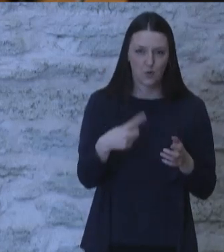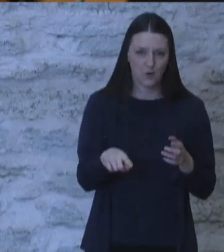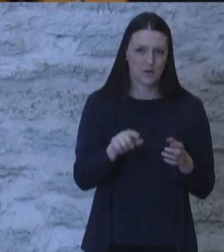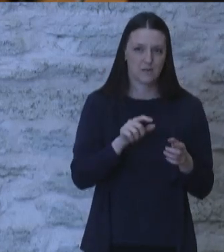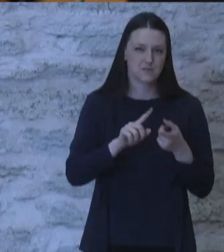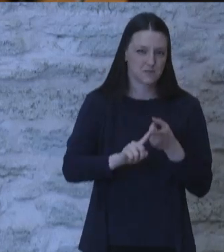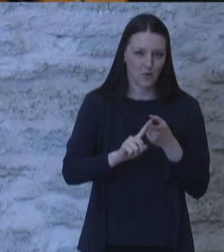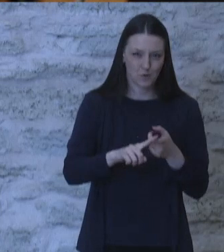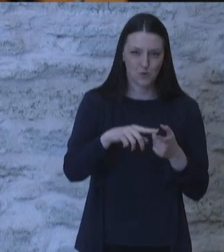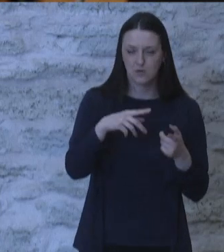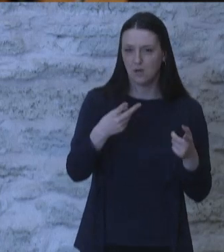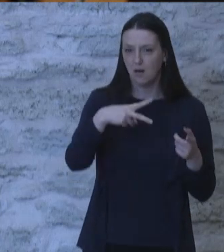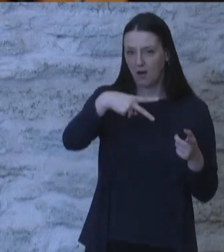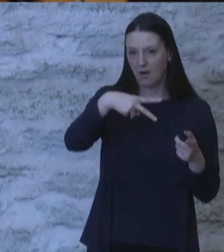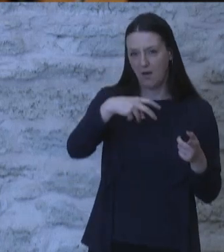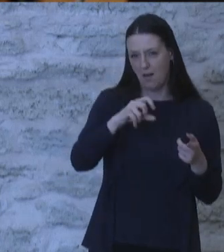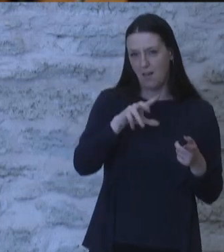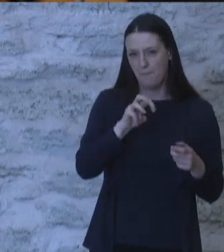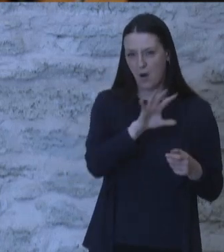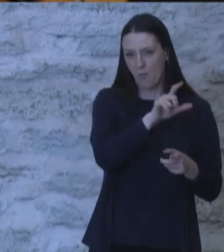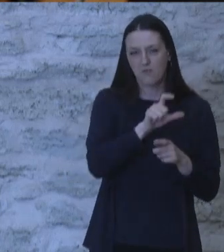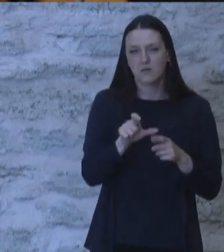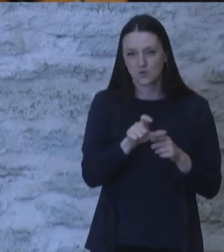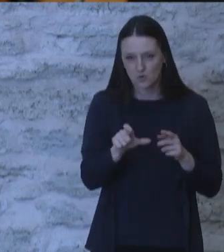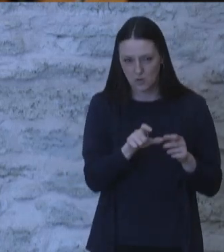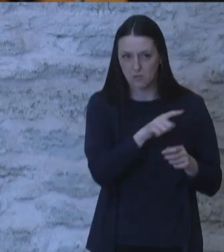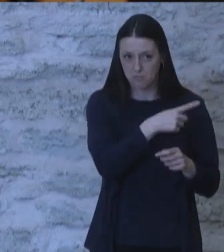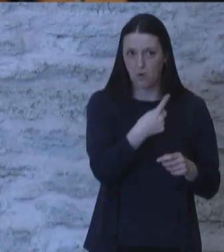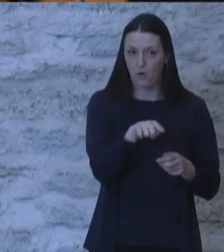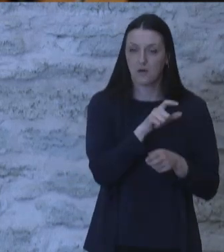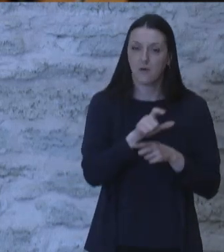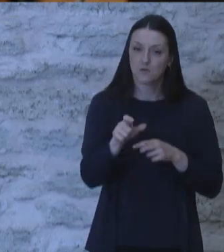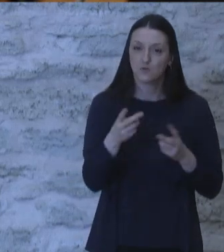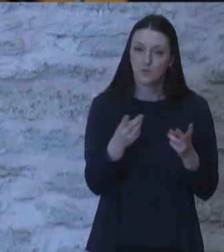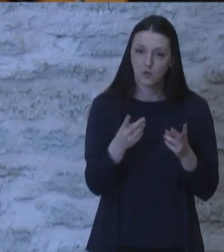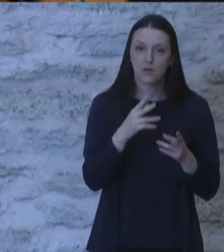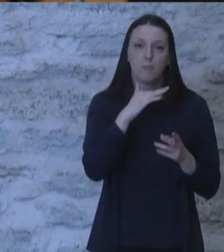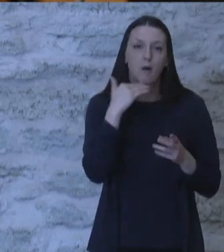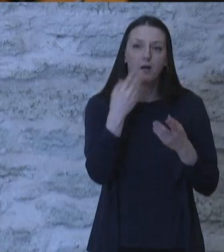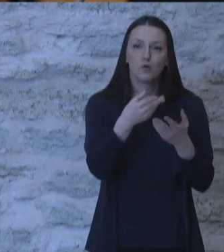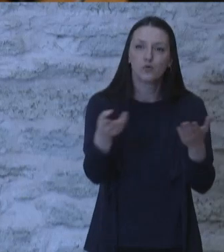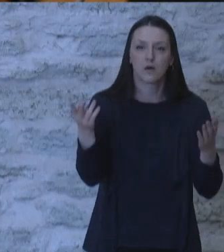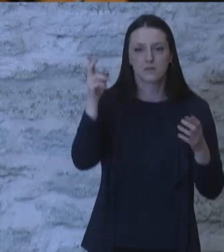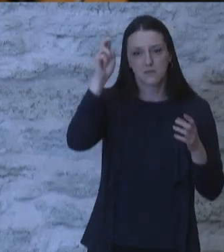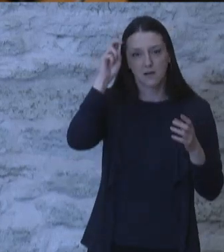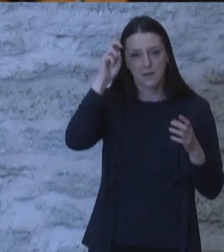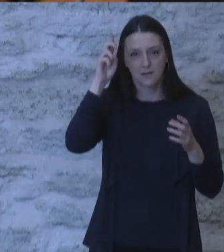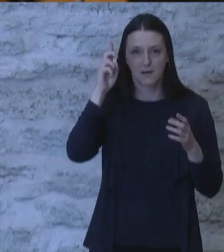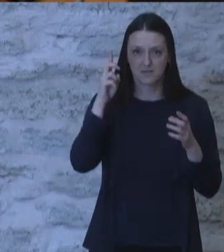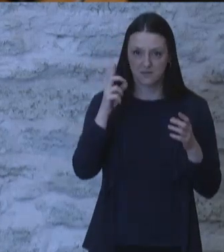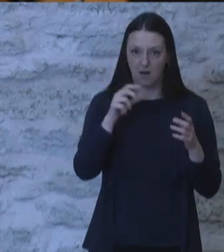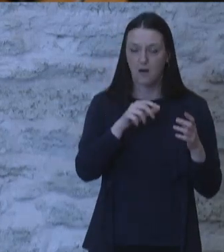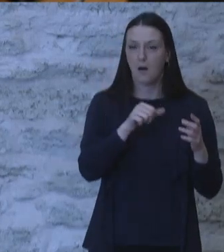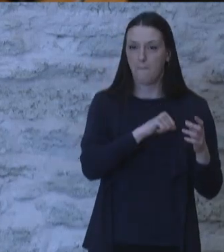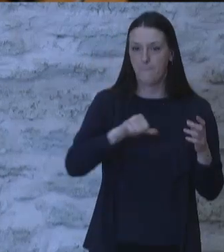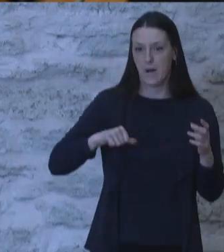Mart Helme vastustest eelnevatele küsimustele, kus ta mainis seda, et väga paljudes riikides ilmselt jääb saak põllule